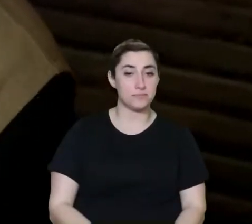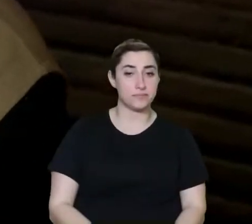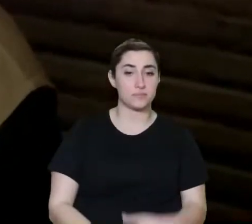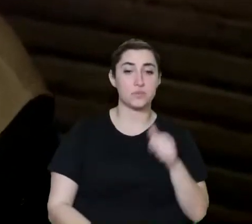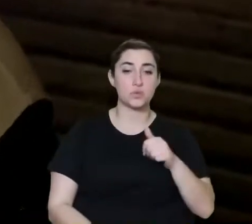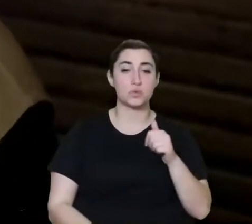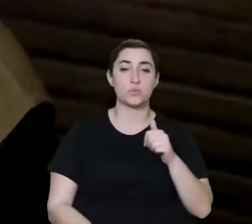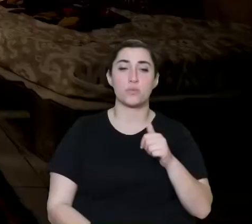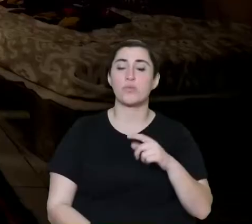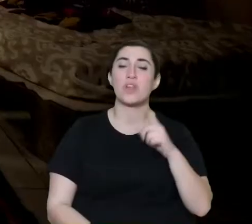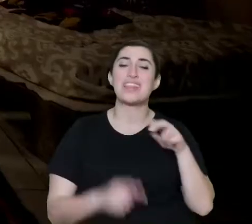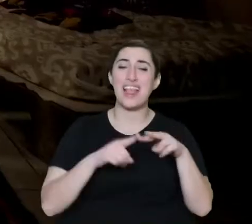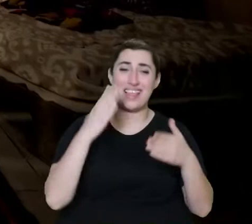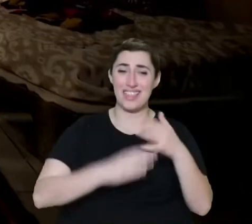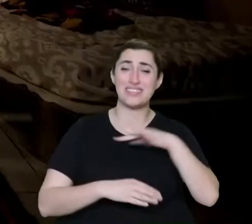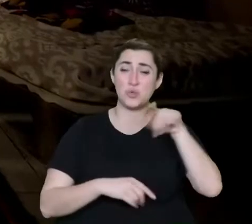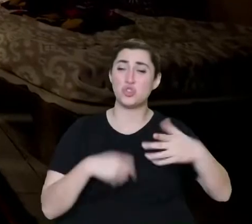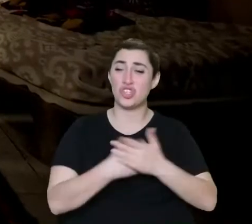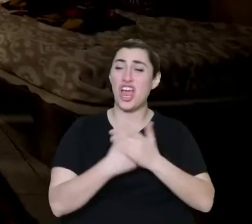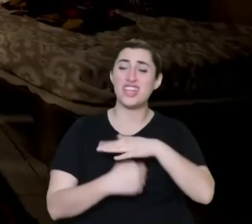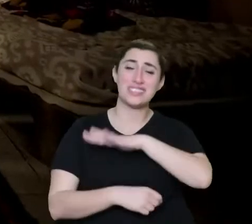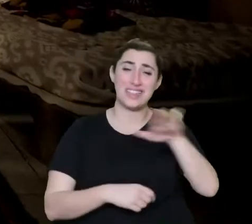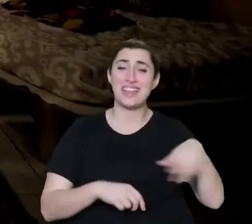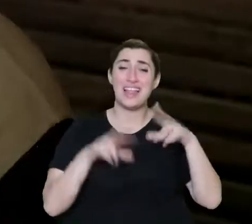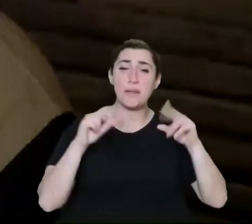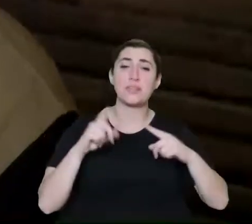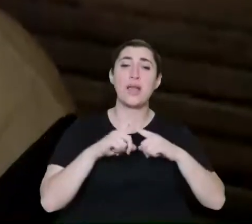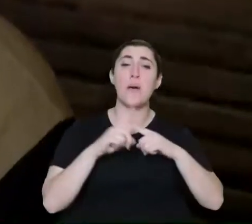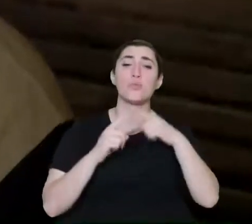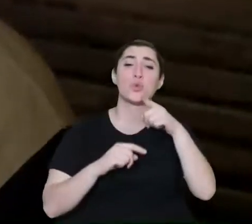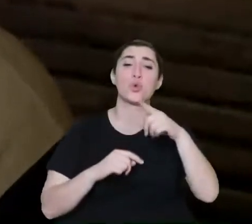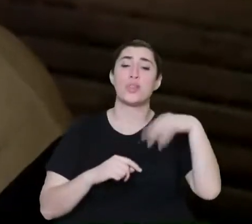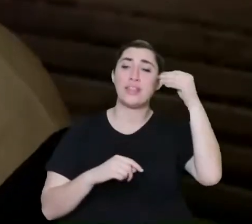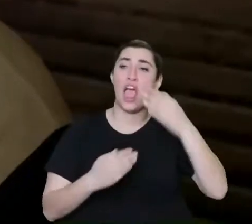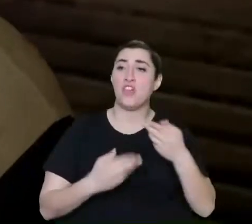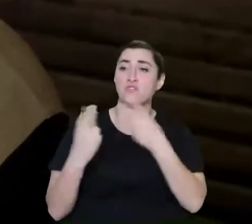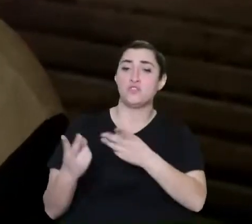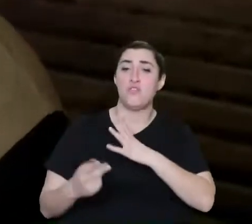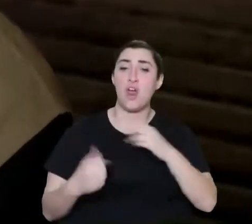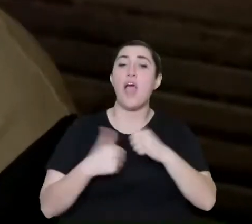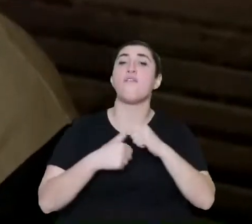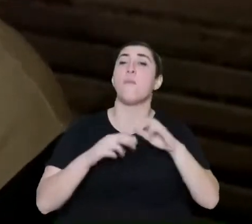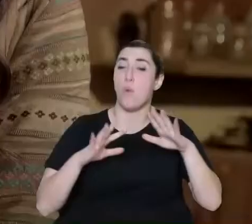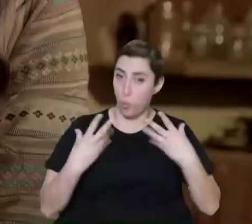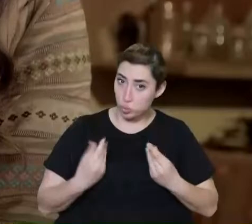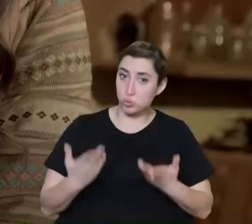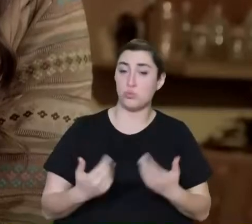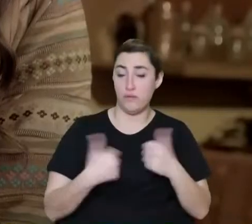Şun Allah'ın yarısı. Hatta şu çarşının neredeyse tamamı Tapduk Efendi'nin dervişidir kızım. Hiç evlenmez olurlar